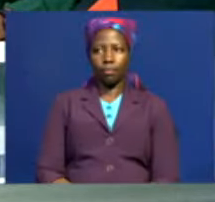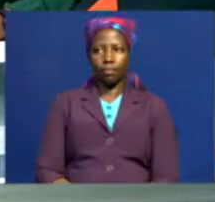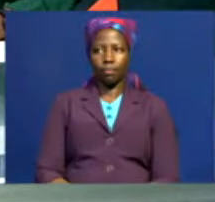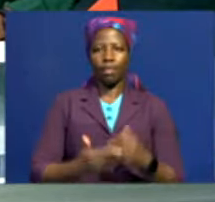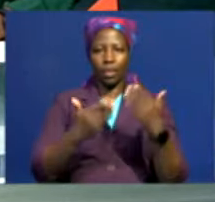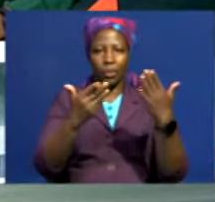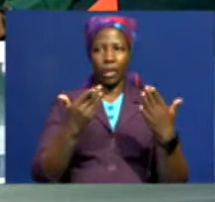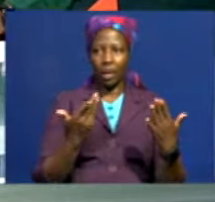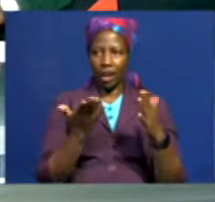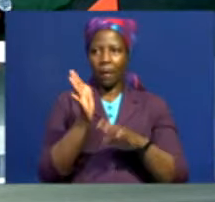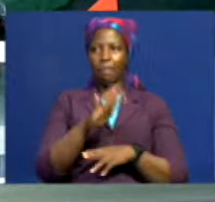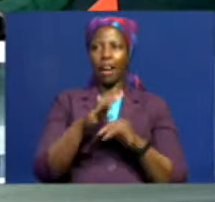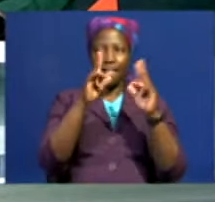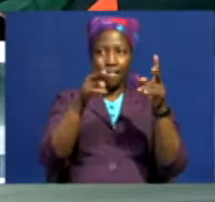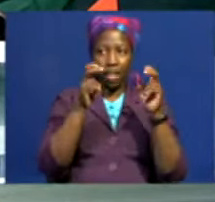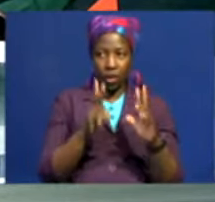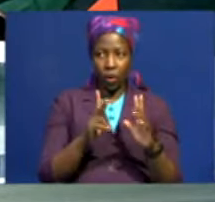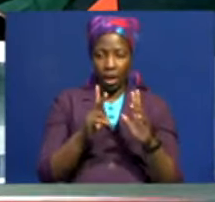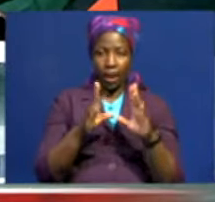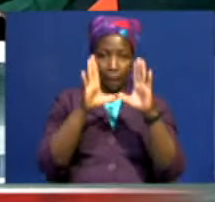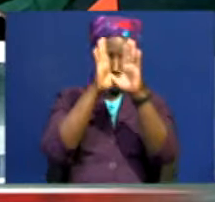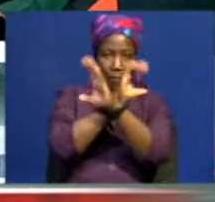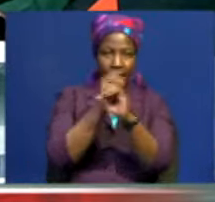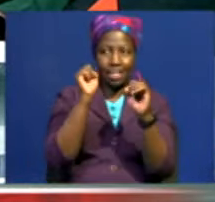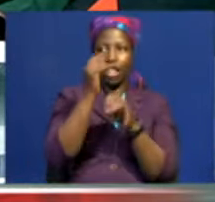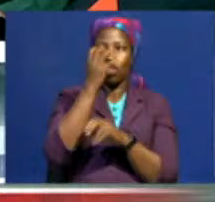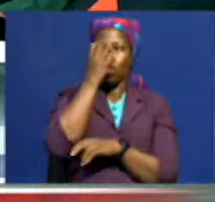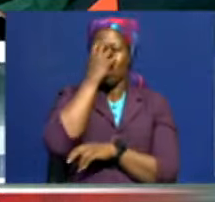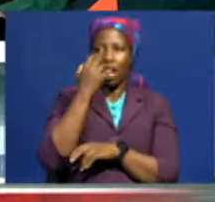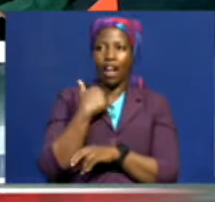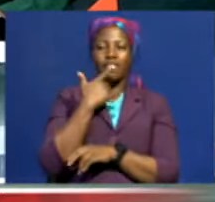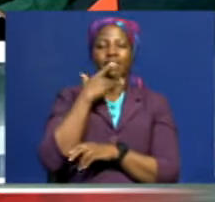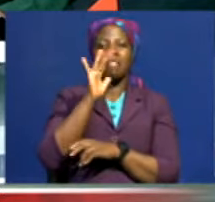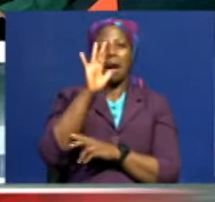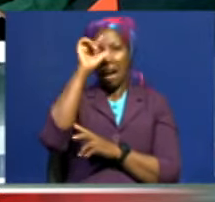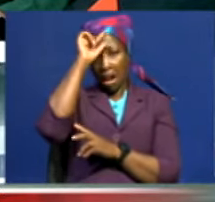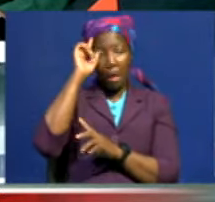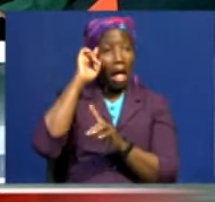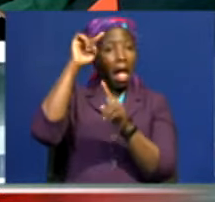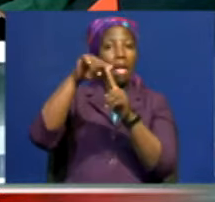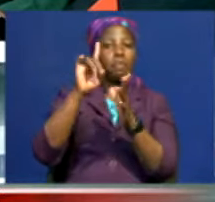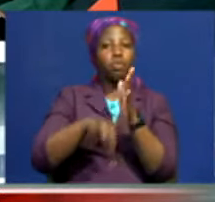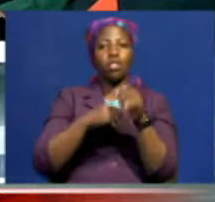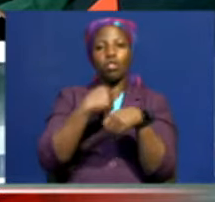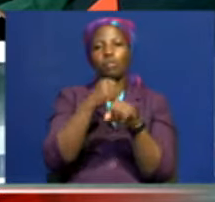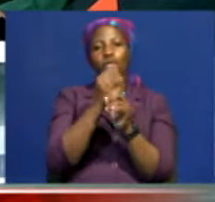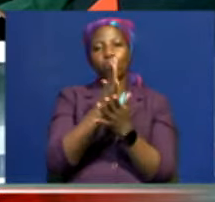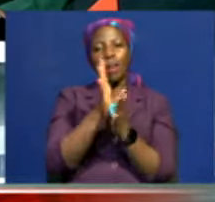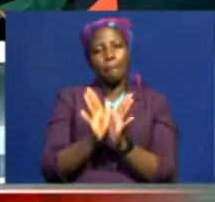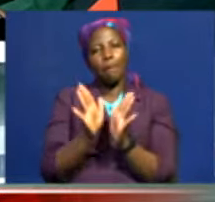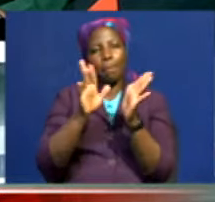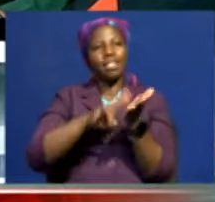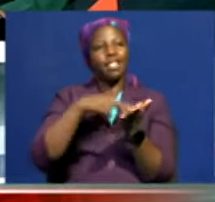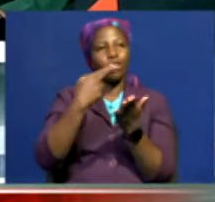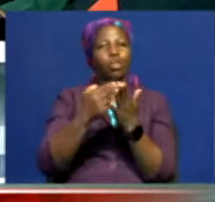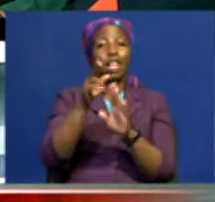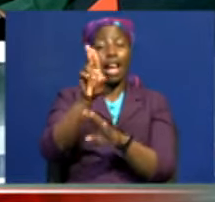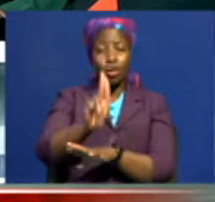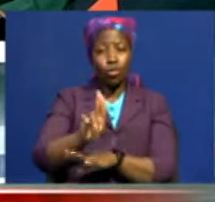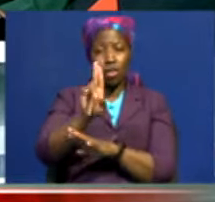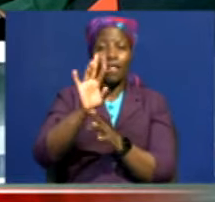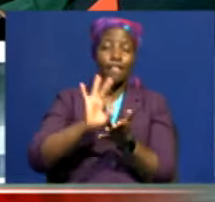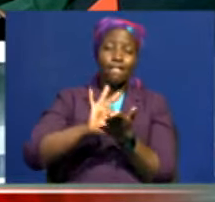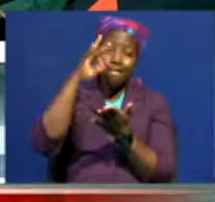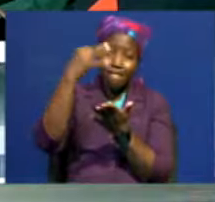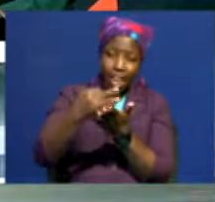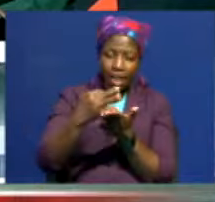karibu tena mtam rais william ruto amesa serik yake inal kakish ras mali za umma zinat kuf mir